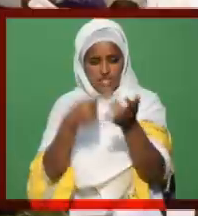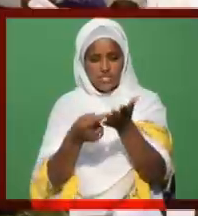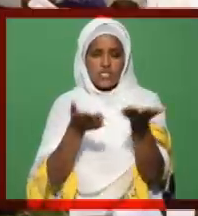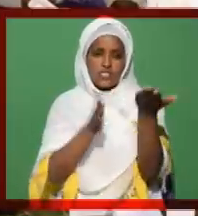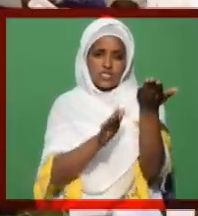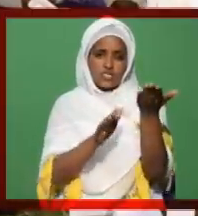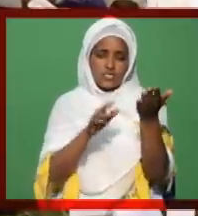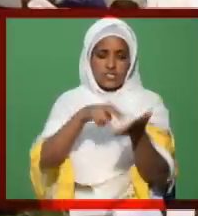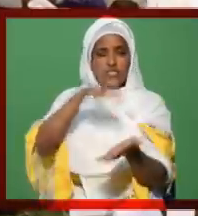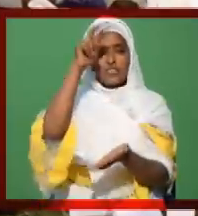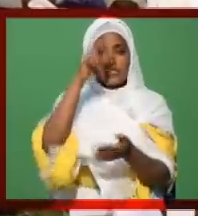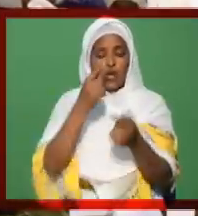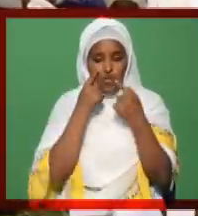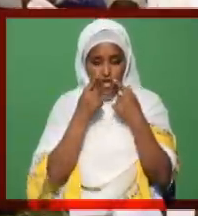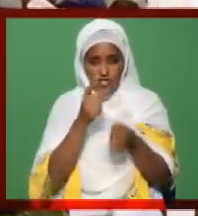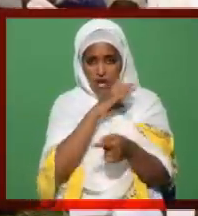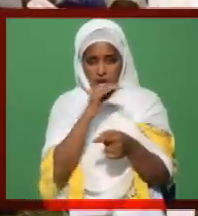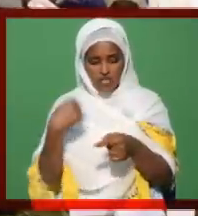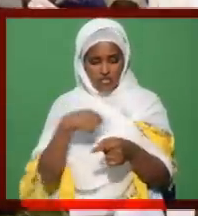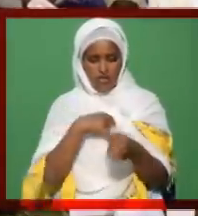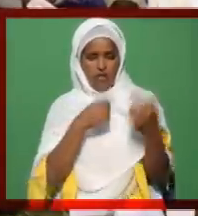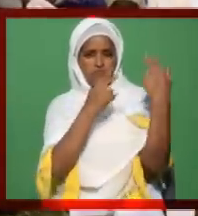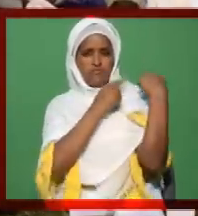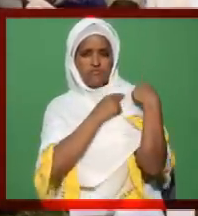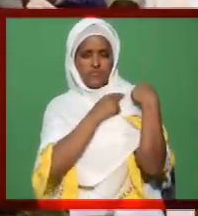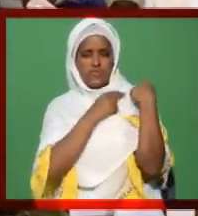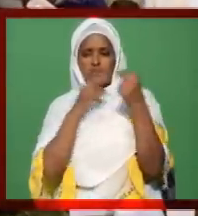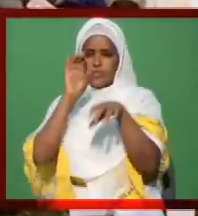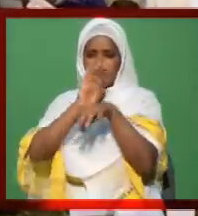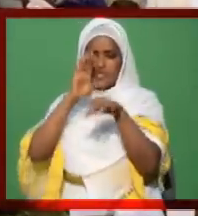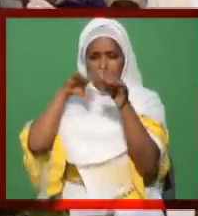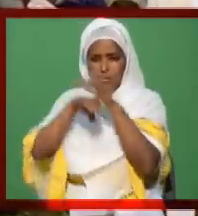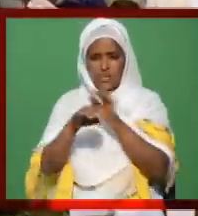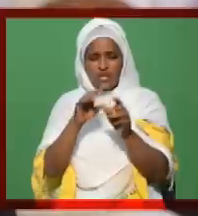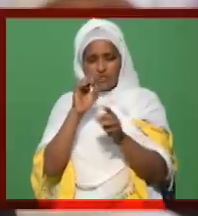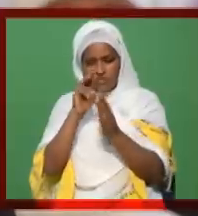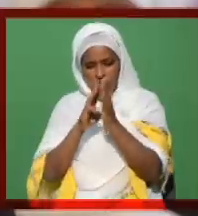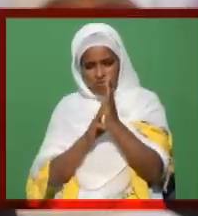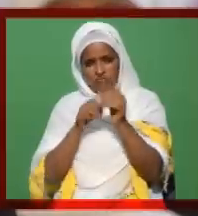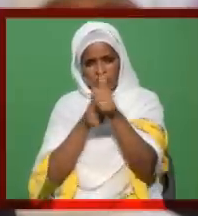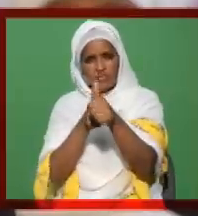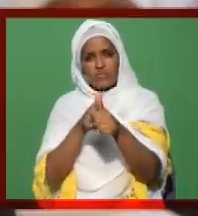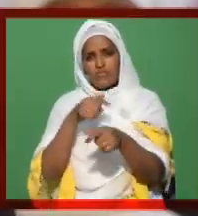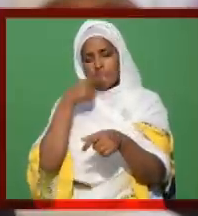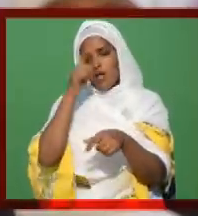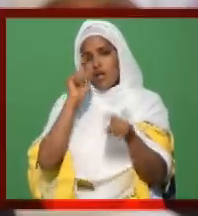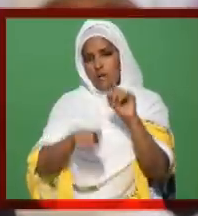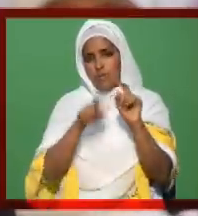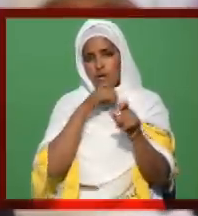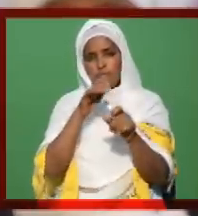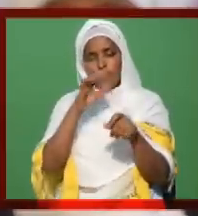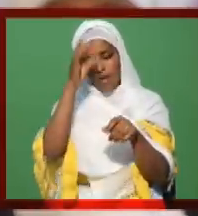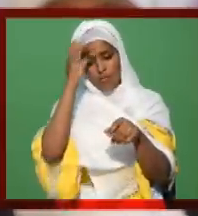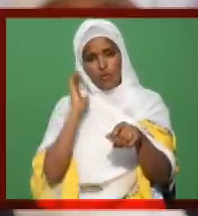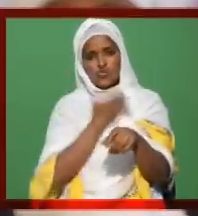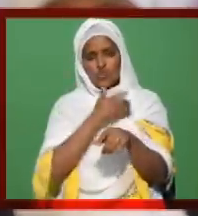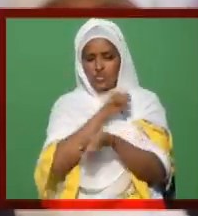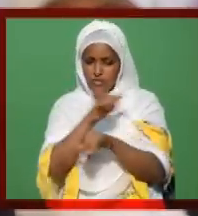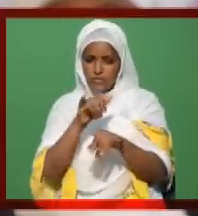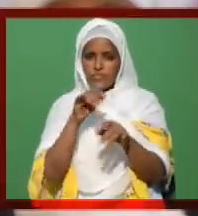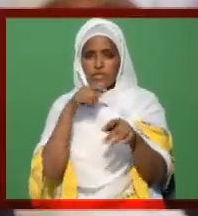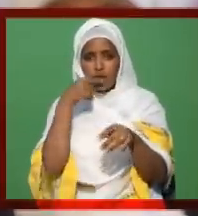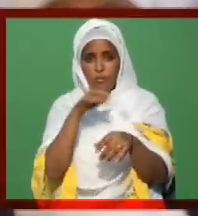አይተናል ትንሳኤውን አይተናልና እኛ ተሹመን እንቀድስ እናወድስ ሊሉም አይገባም አባቶቻችንም እንዲህ እንዳይባል ሥራ